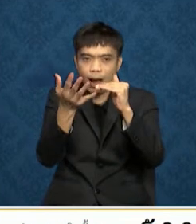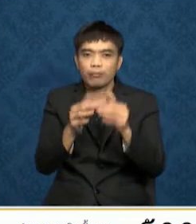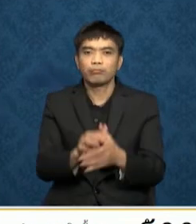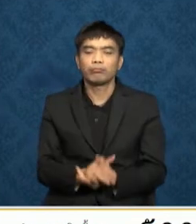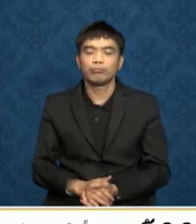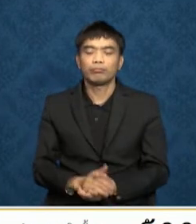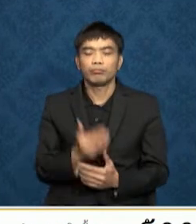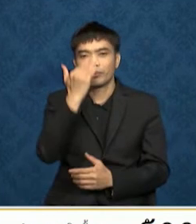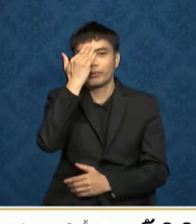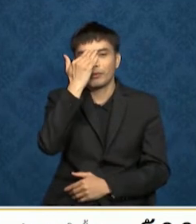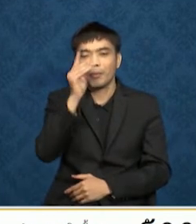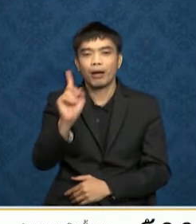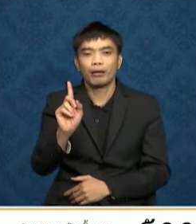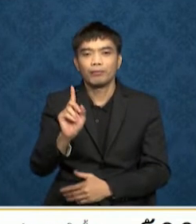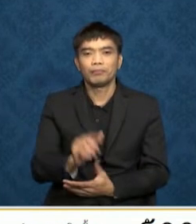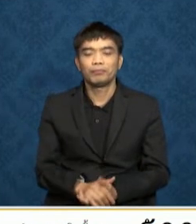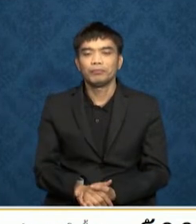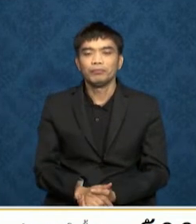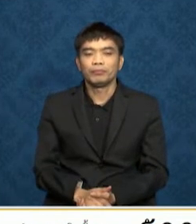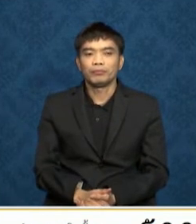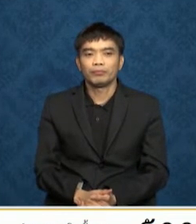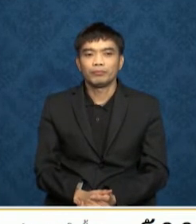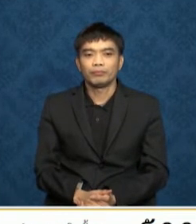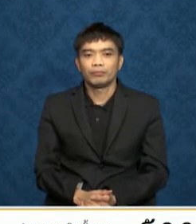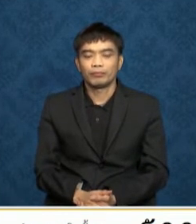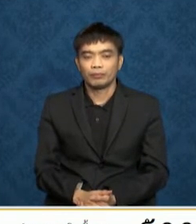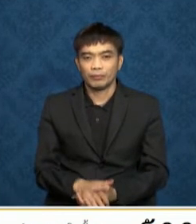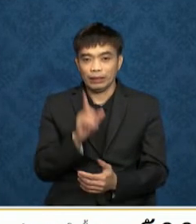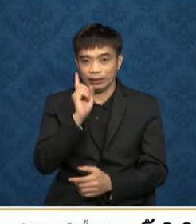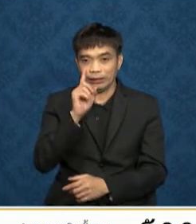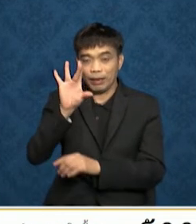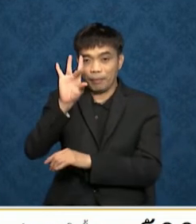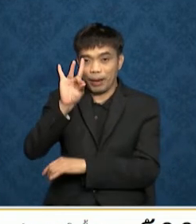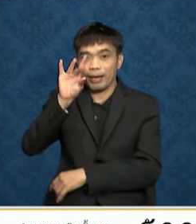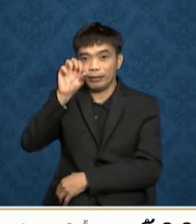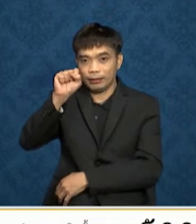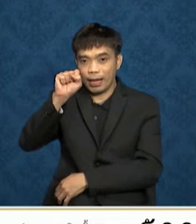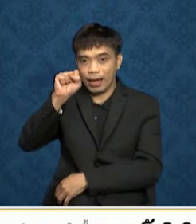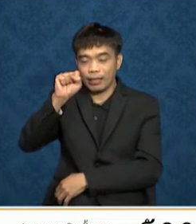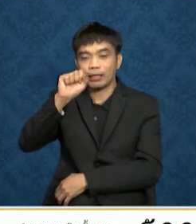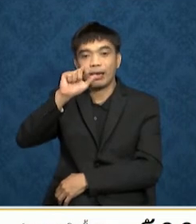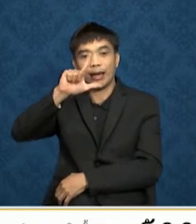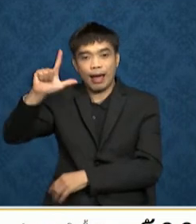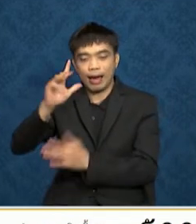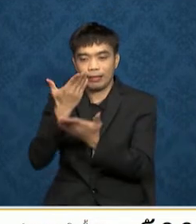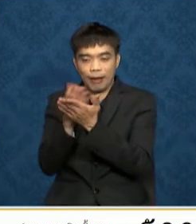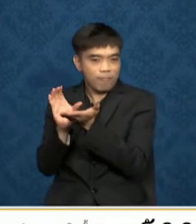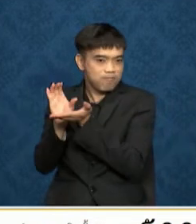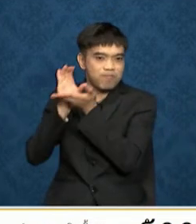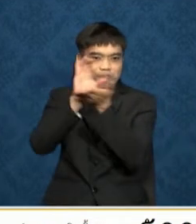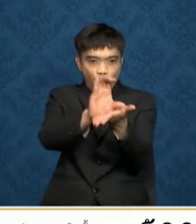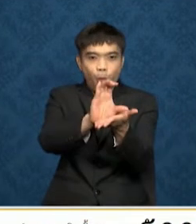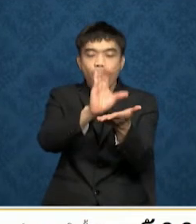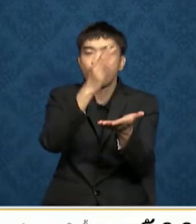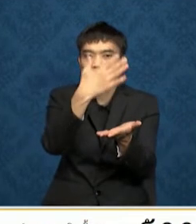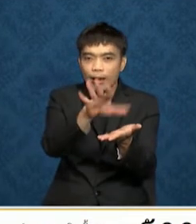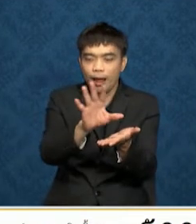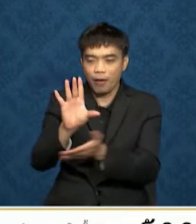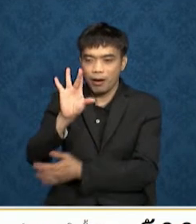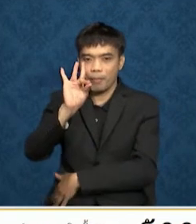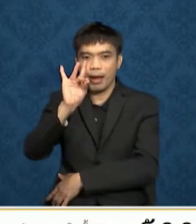สูงสุดเพราะอะไรครับเราให้ไว้ 800,000กว่าล้านบาท